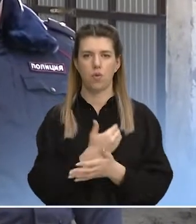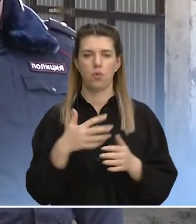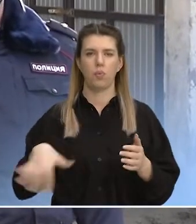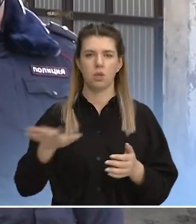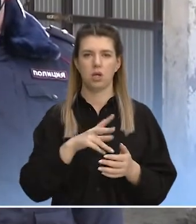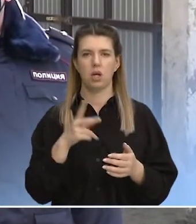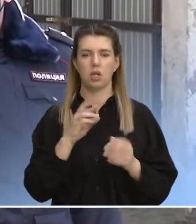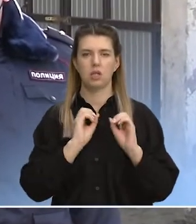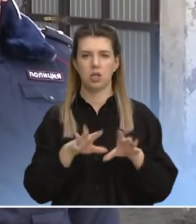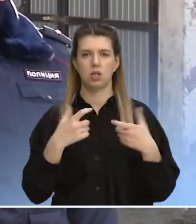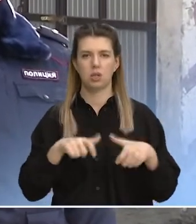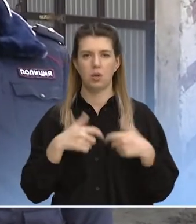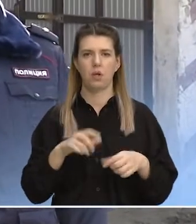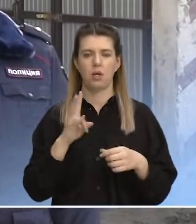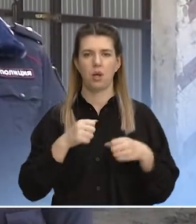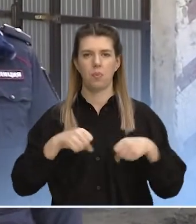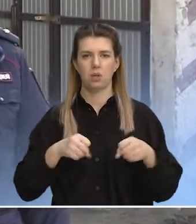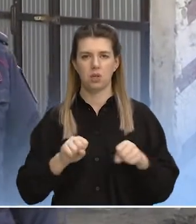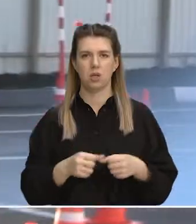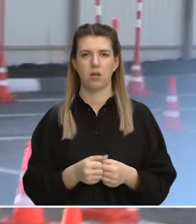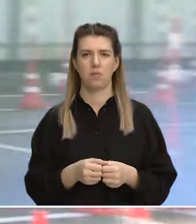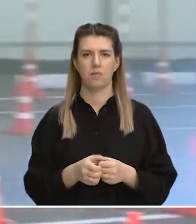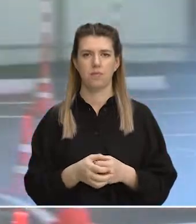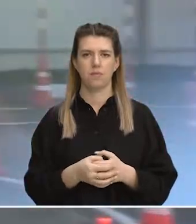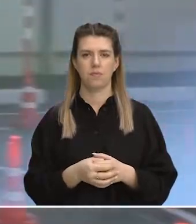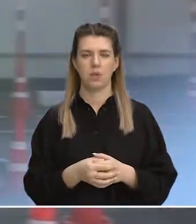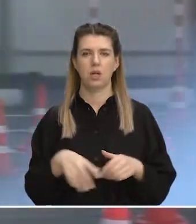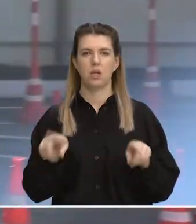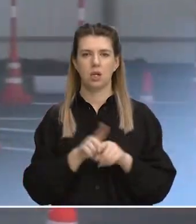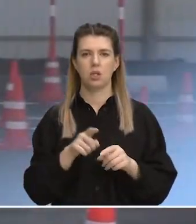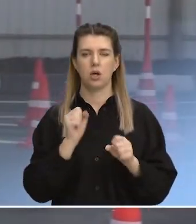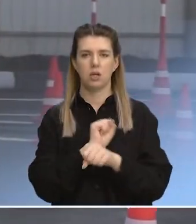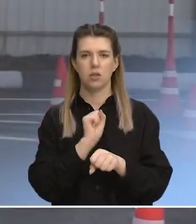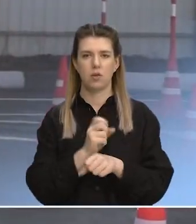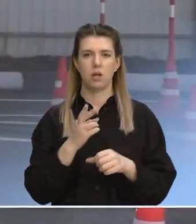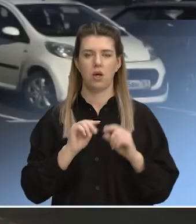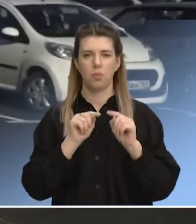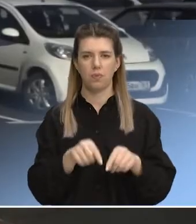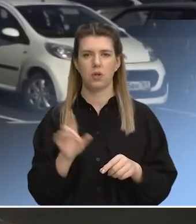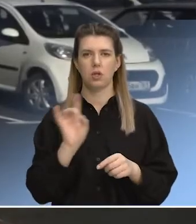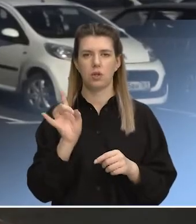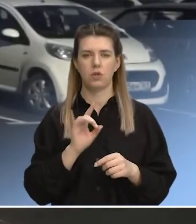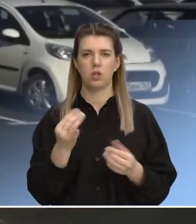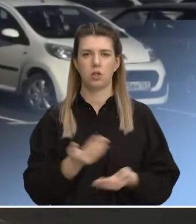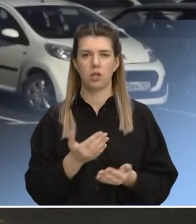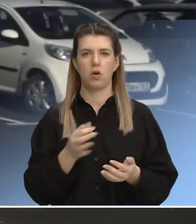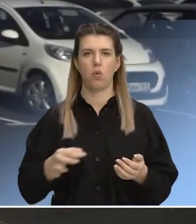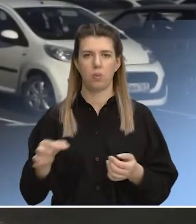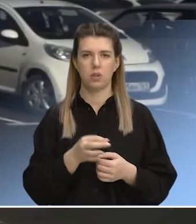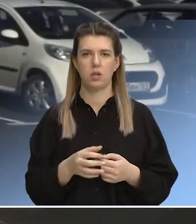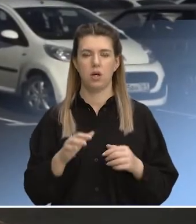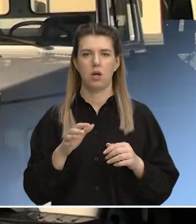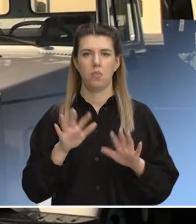новую площадку для сдачи экзаменов на мототранспорте, а также парковку для прибывающих ростовчан и жителей